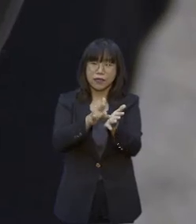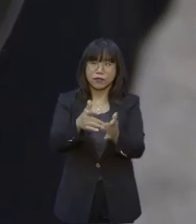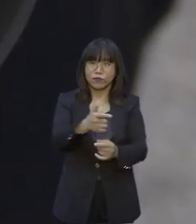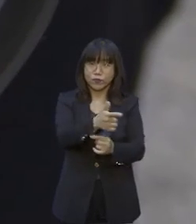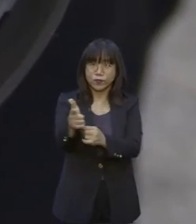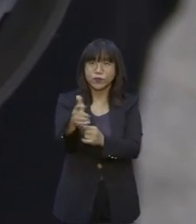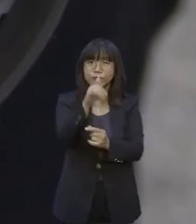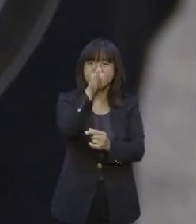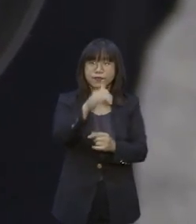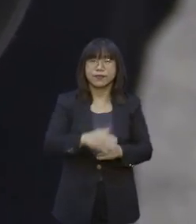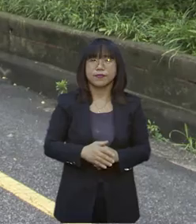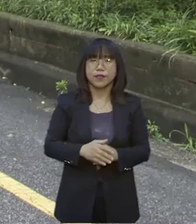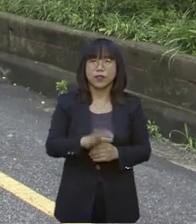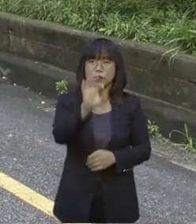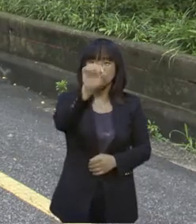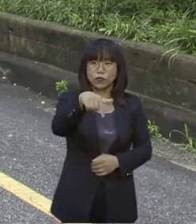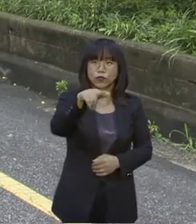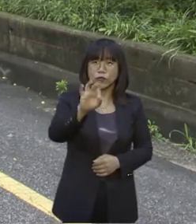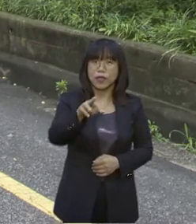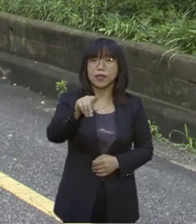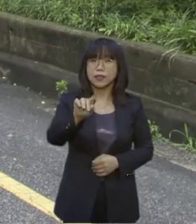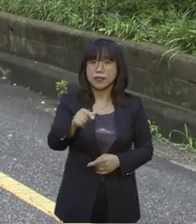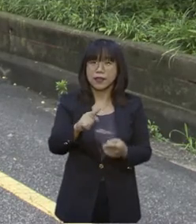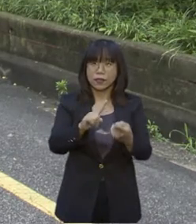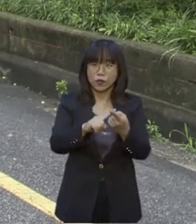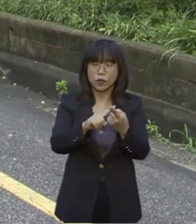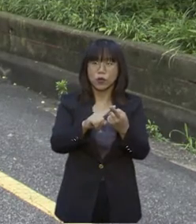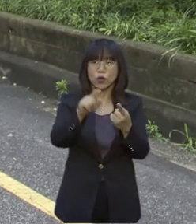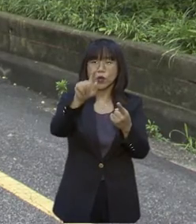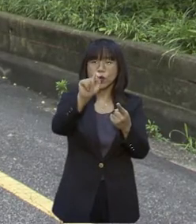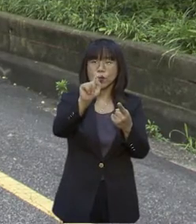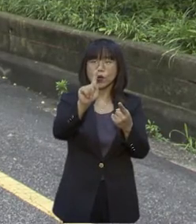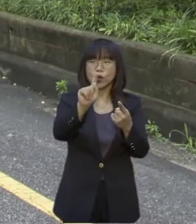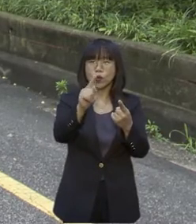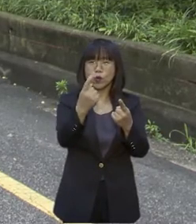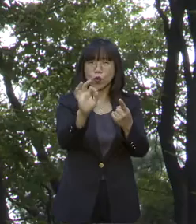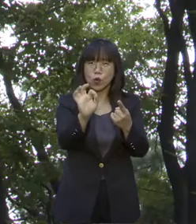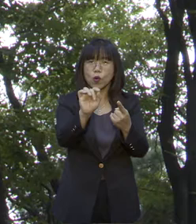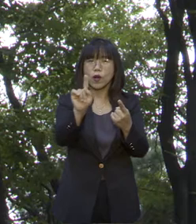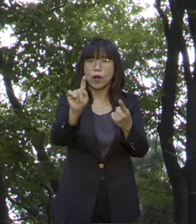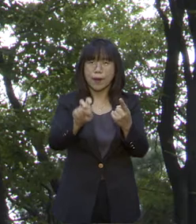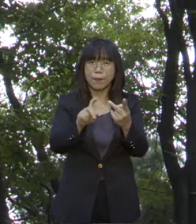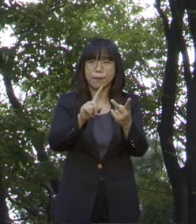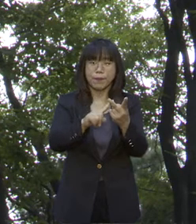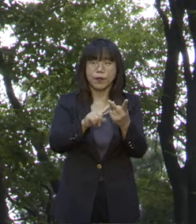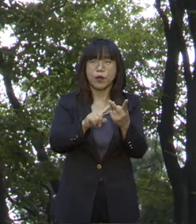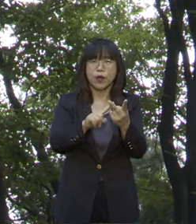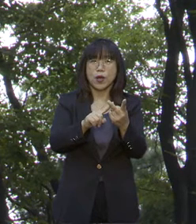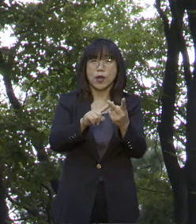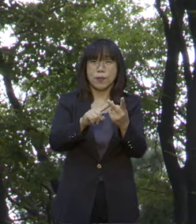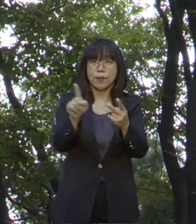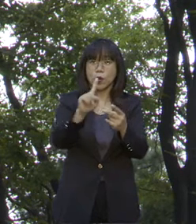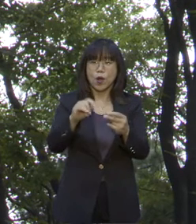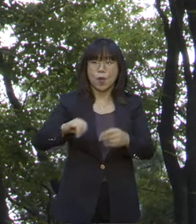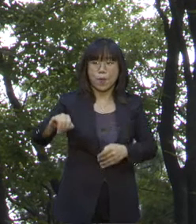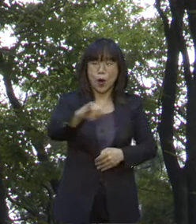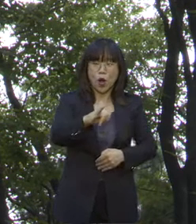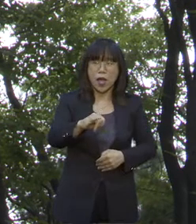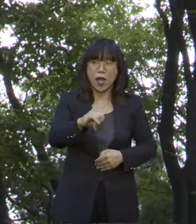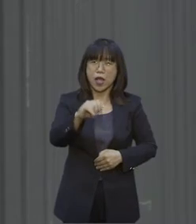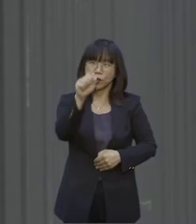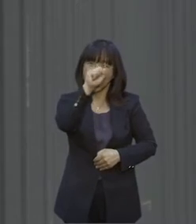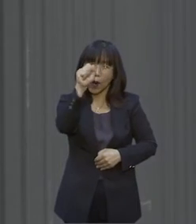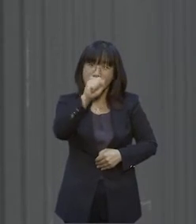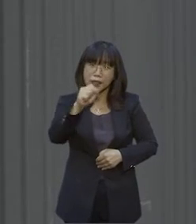소독을 실시하고 있습니다. 우장산, 공암나루, 방화근린공원에는 해충이 좋아하는 빛의